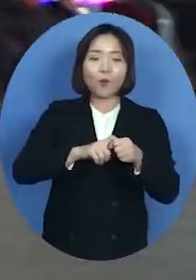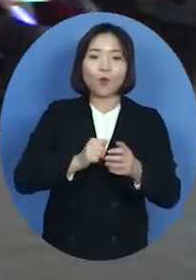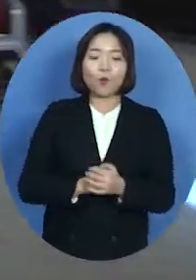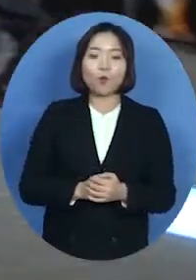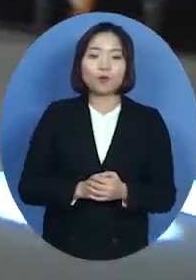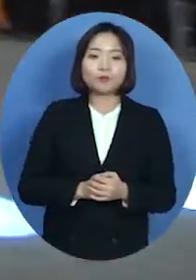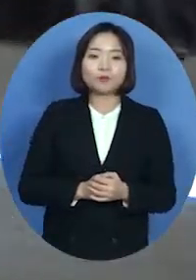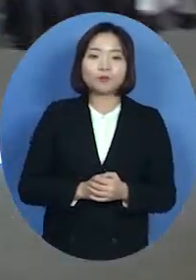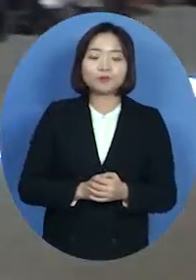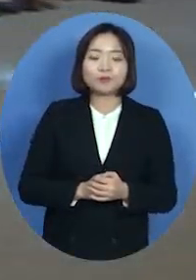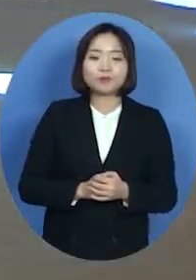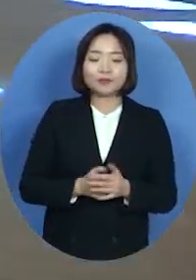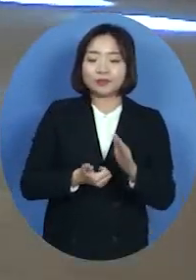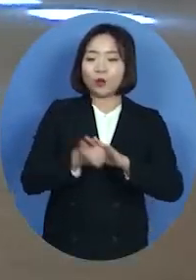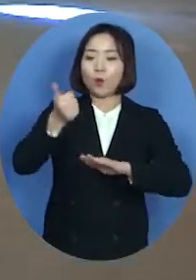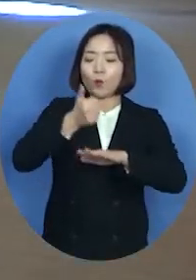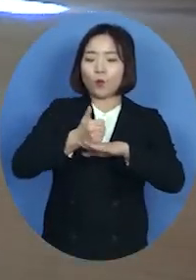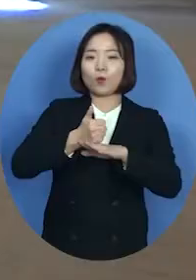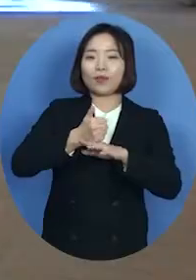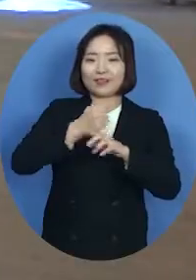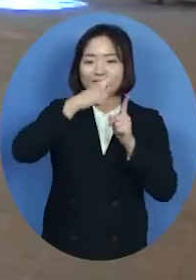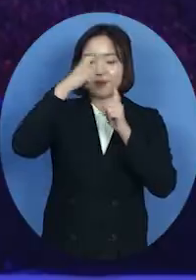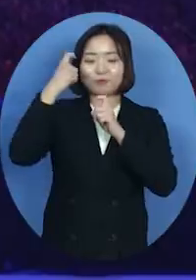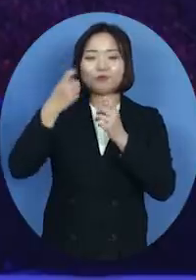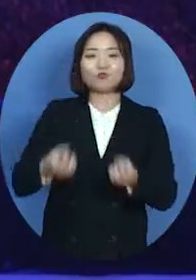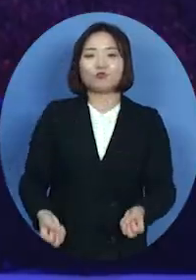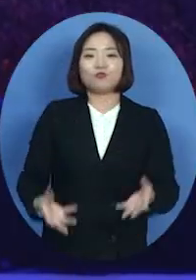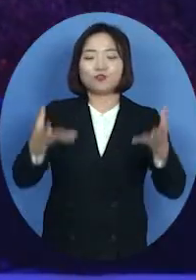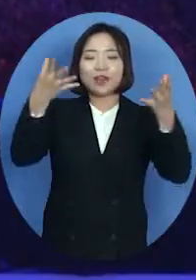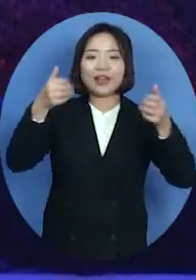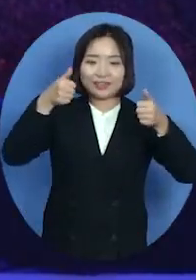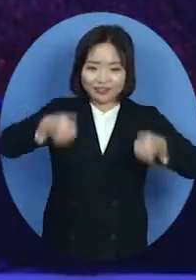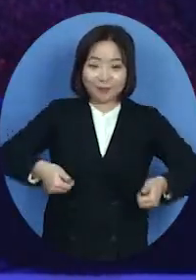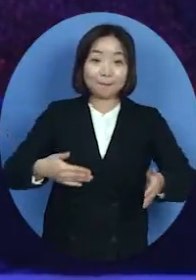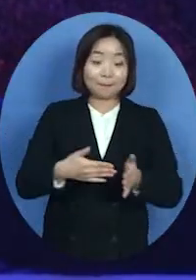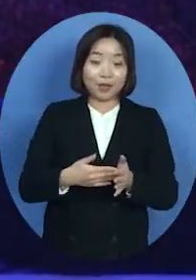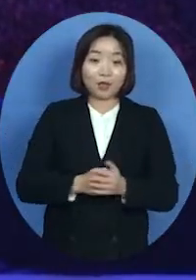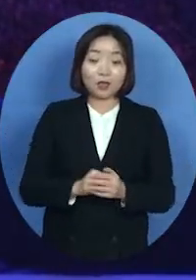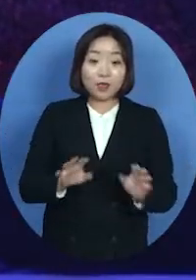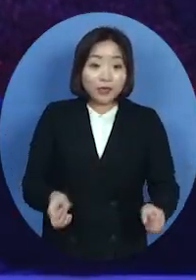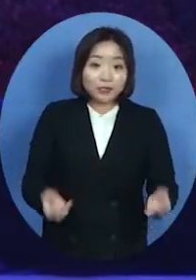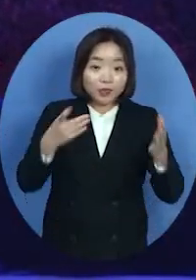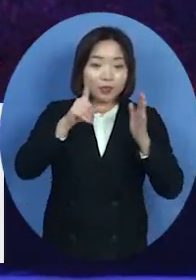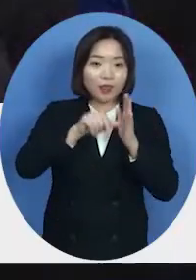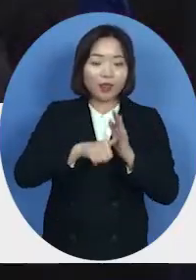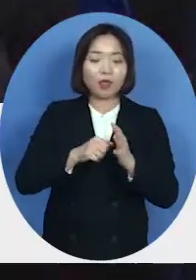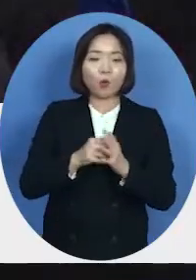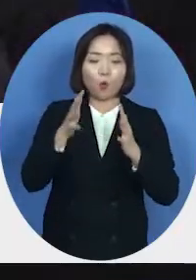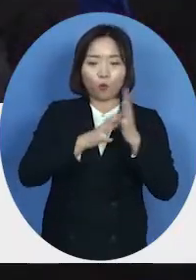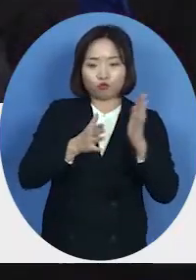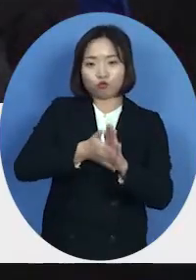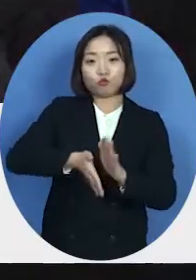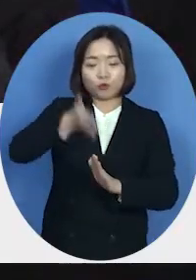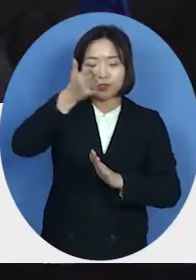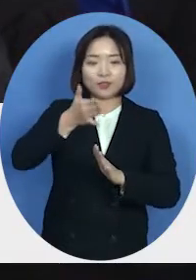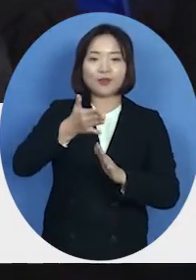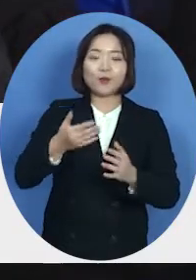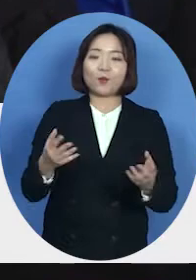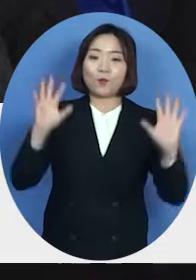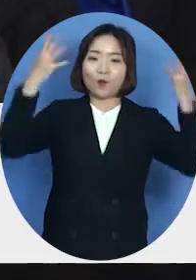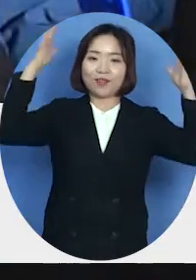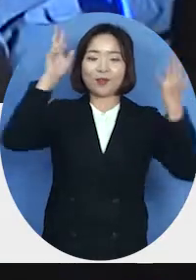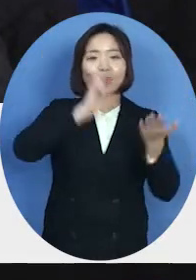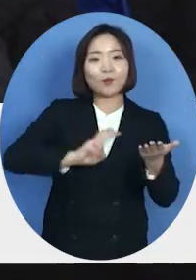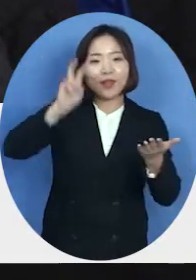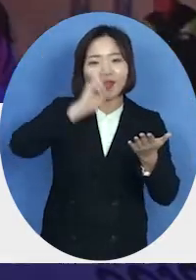주차장에서 평창동계올림픽 성공을 기원하는 축하 행사를 가졌습니다 이날 행사는 공주의 열림 환영의